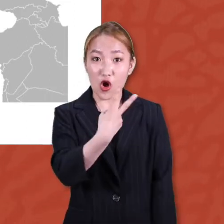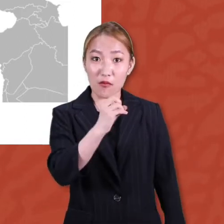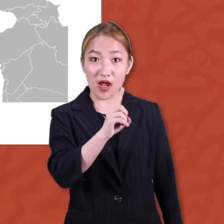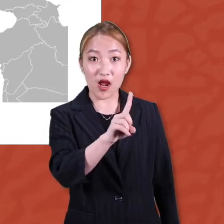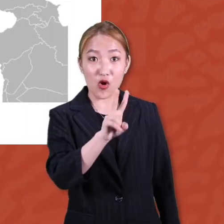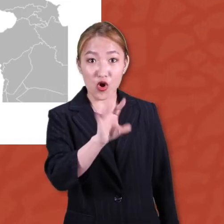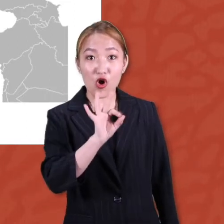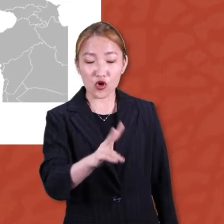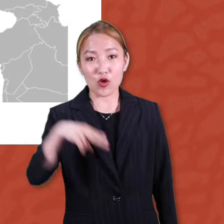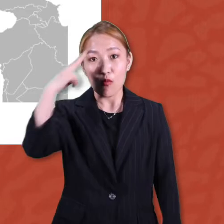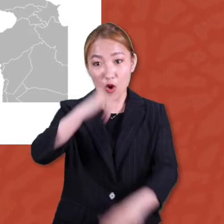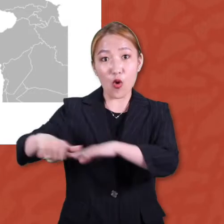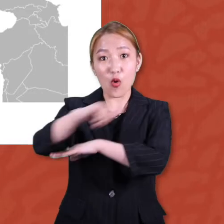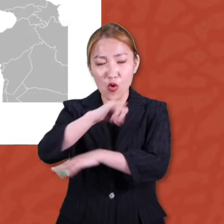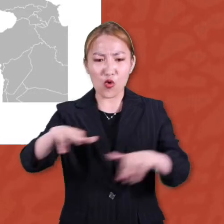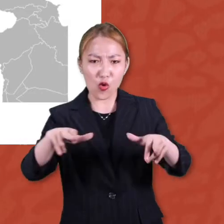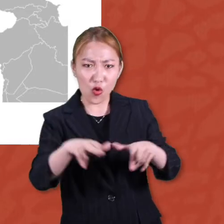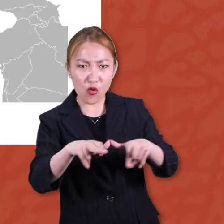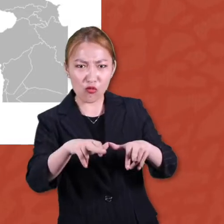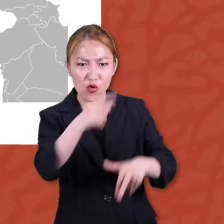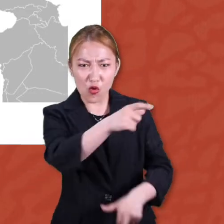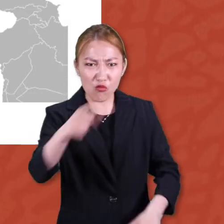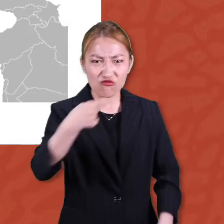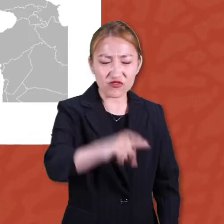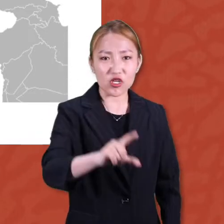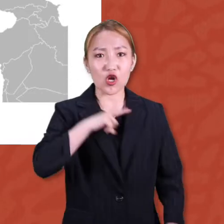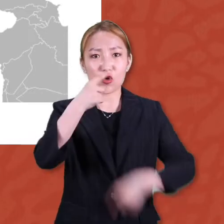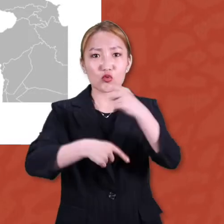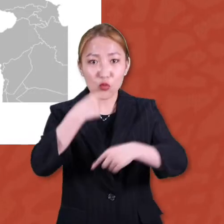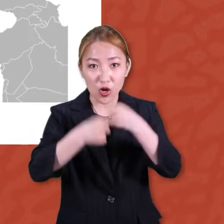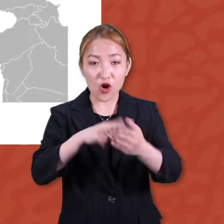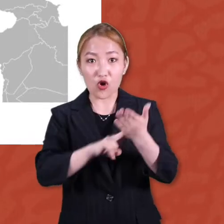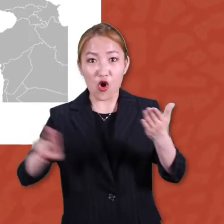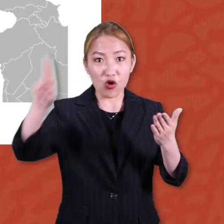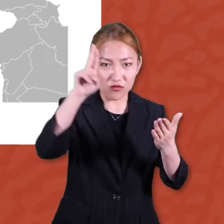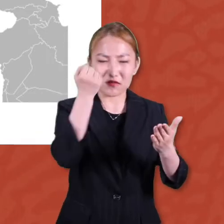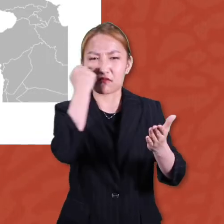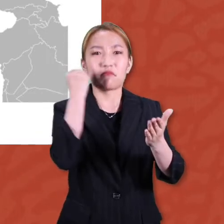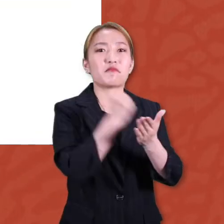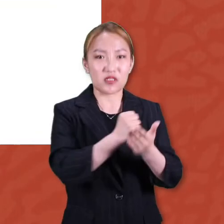2012 онд Польш улс хөгжлийн бэрхшээлтэй хүмүүсийн эрхийн тухай конвенцийг соёрхон батлсан.